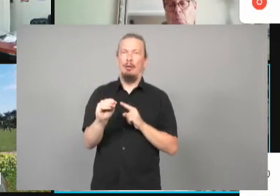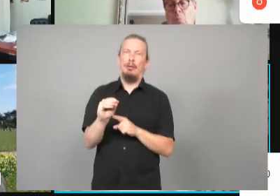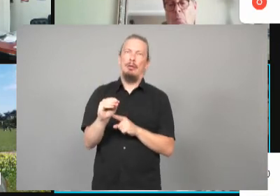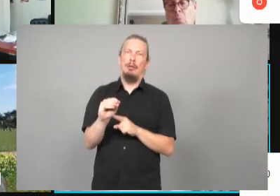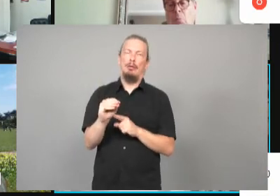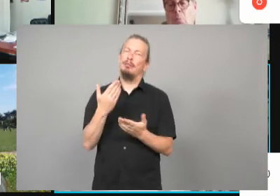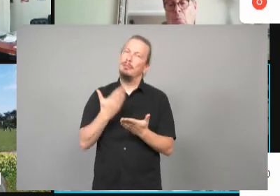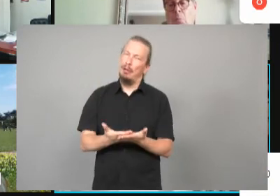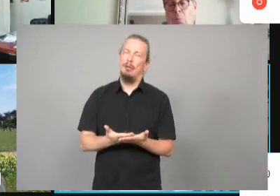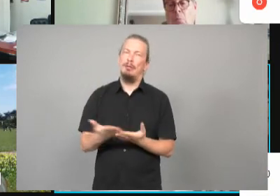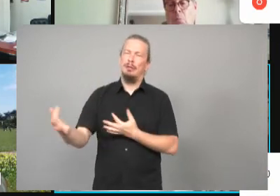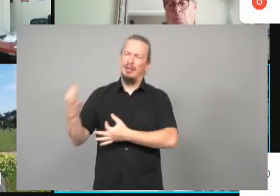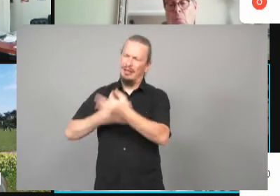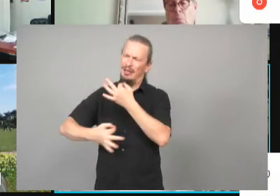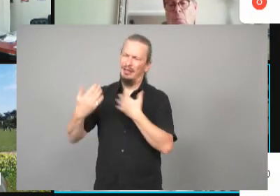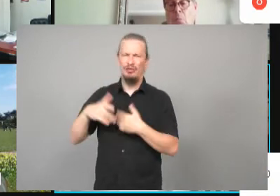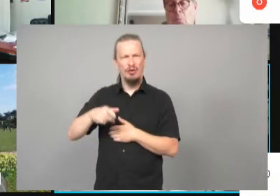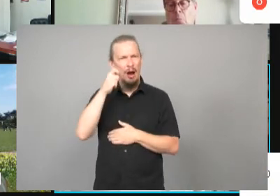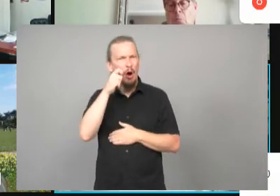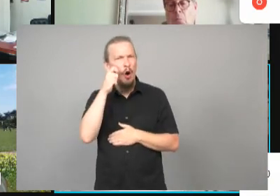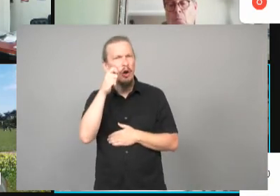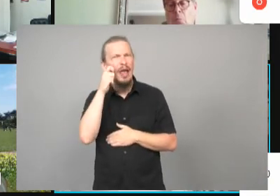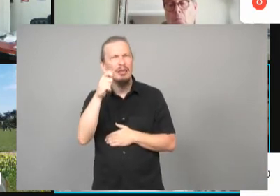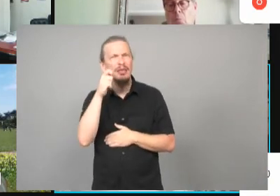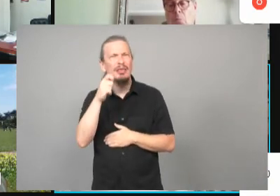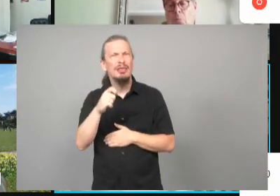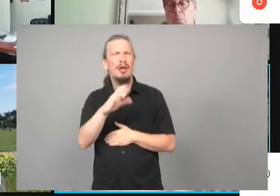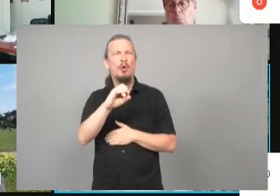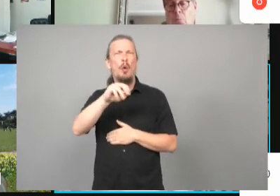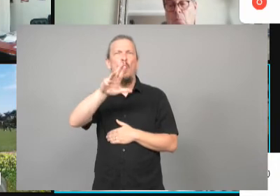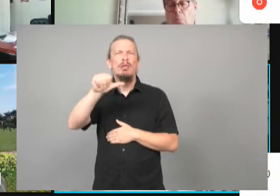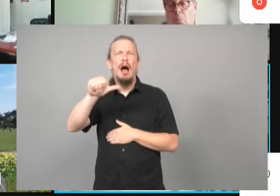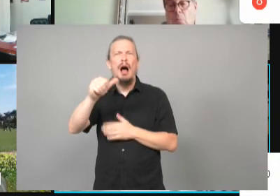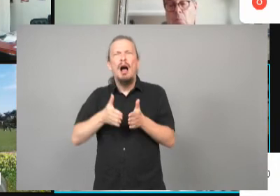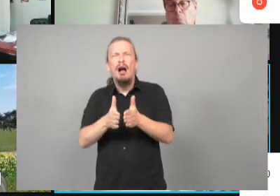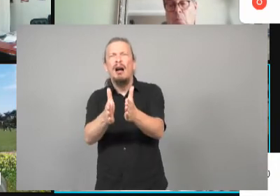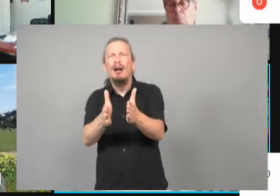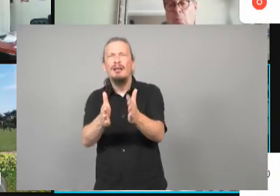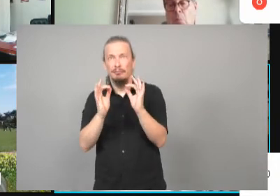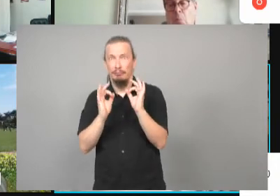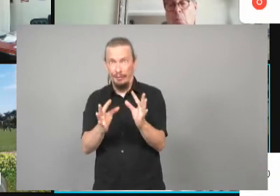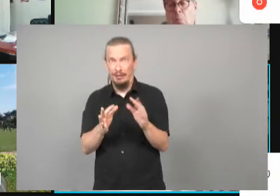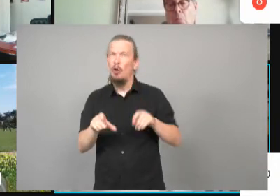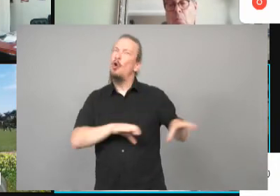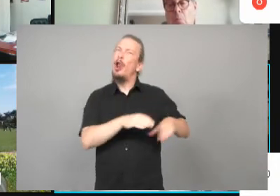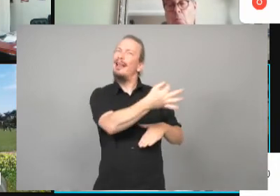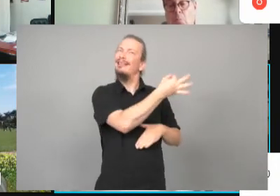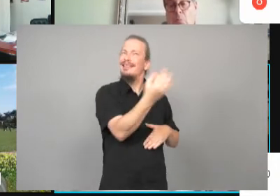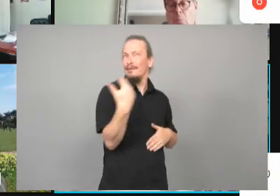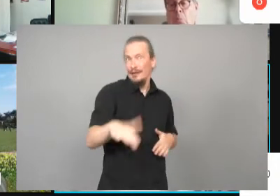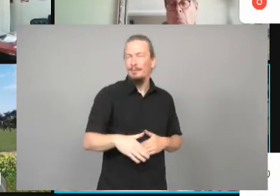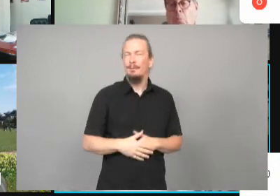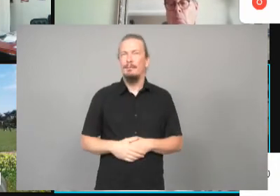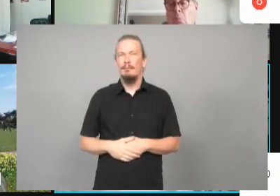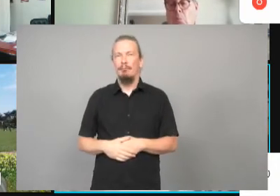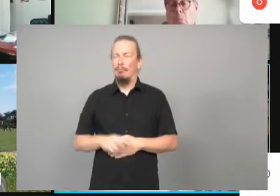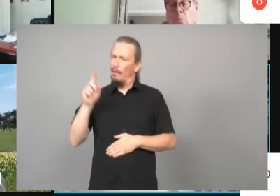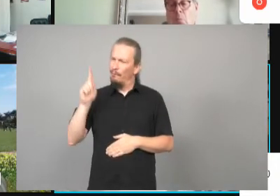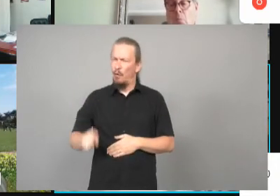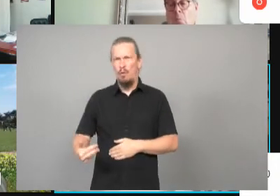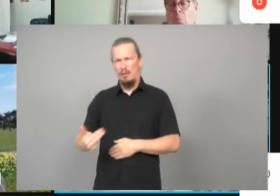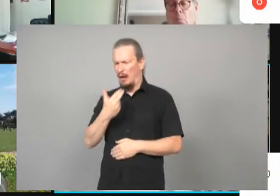fortement exprimé lors de l'enquête sur les coronapistes et ce qui a été rappelé juste précédemment par notre collègue. Des infrastructures